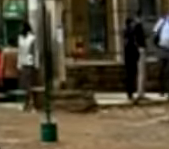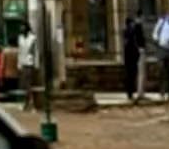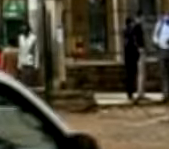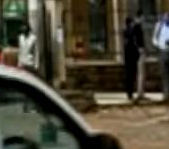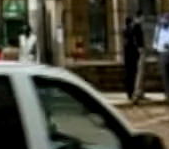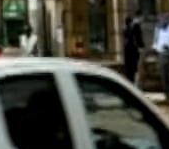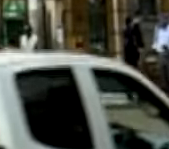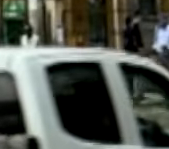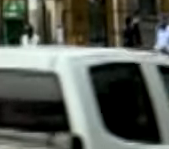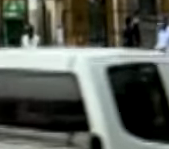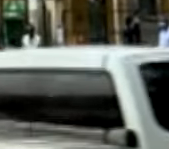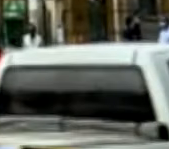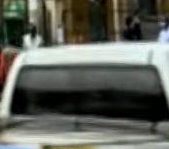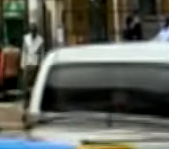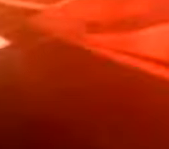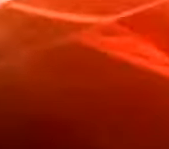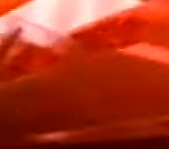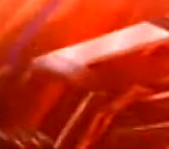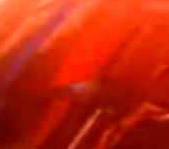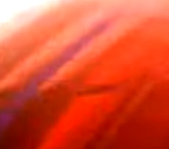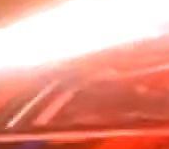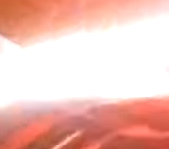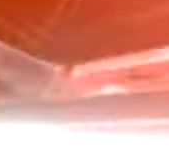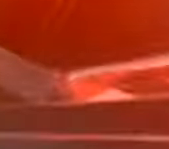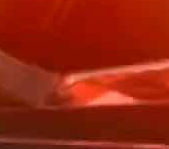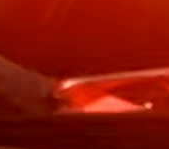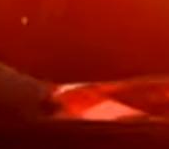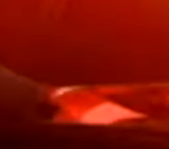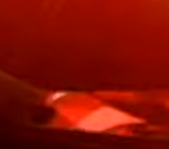Zikiwa zimesalia takriban siku tatu kabla